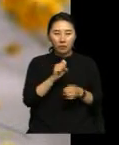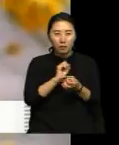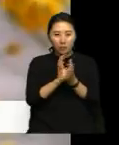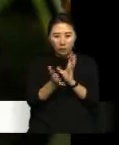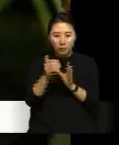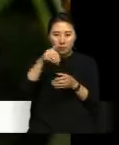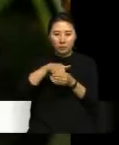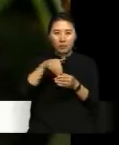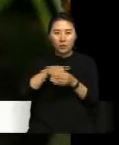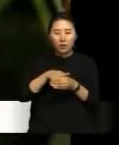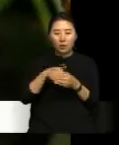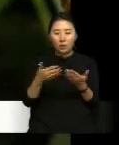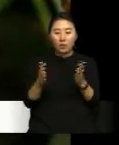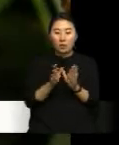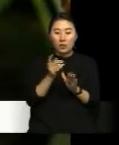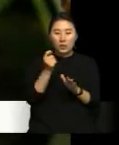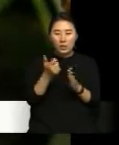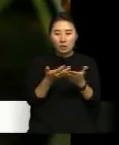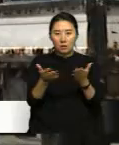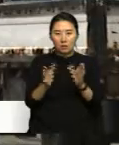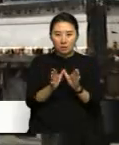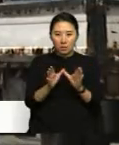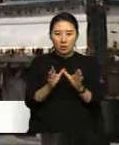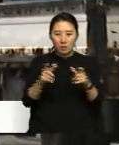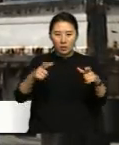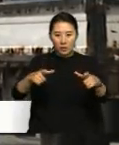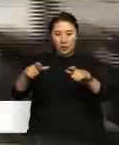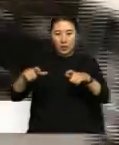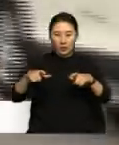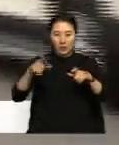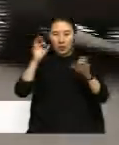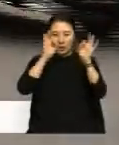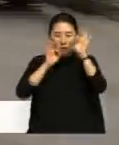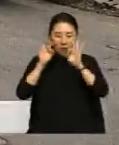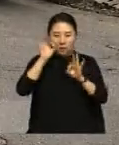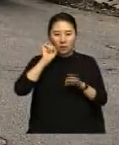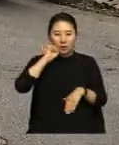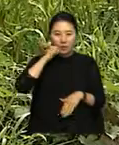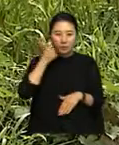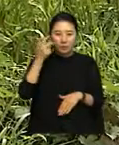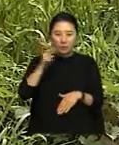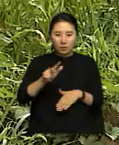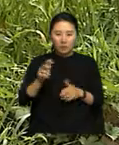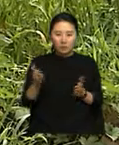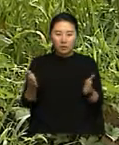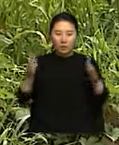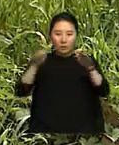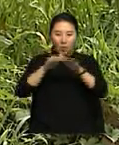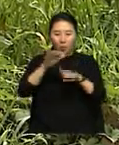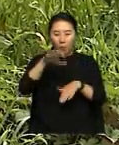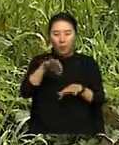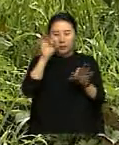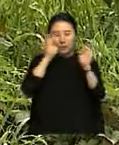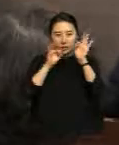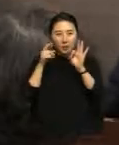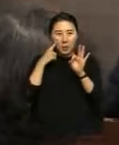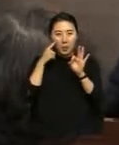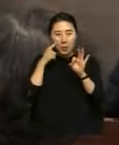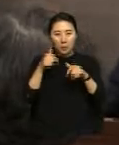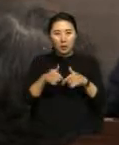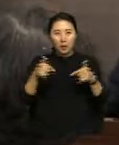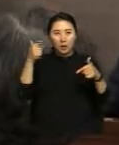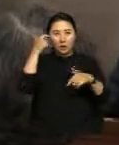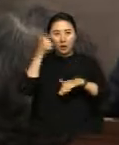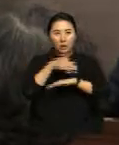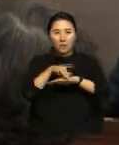식재에 대해서도 동네가 작은 황매마을에 자투리 땅을 찾기가 어려우나 군락을 형성할 공간을 찾아 이를